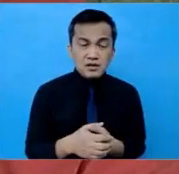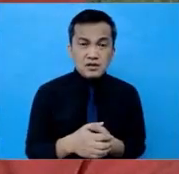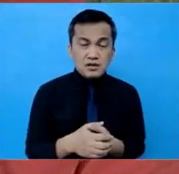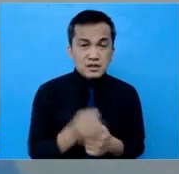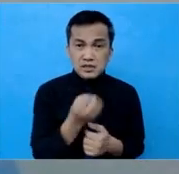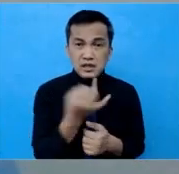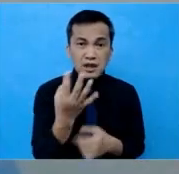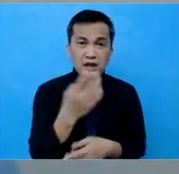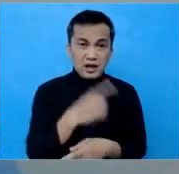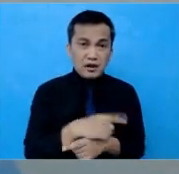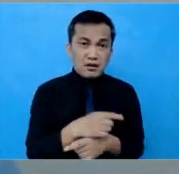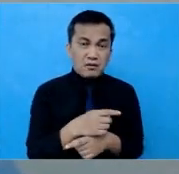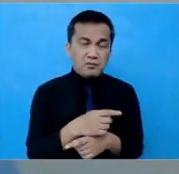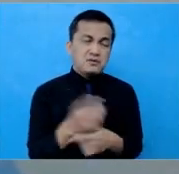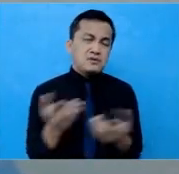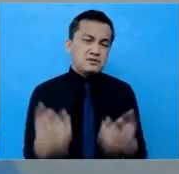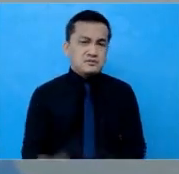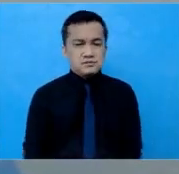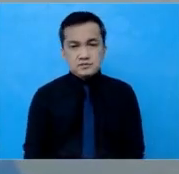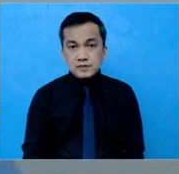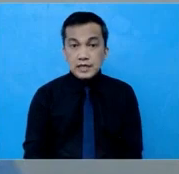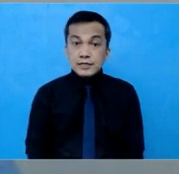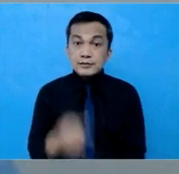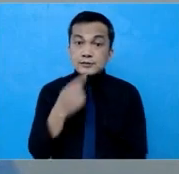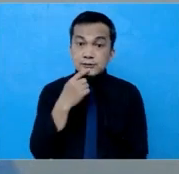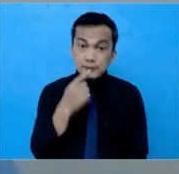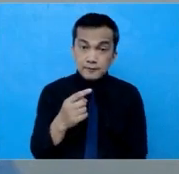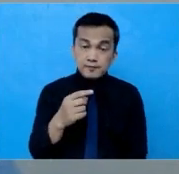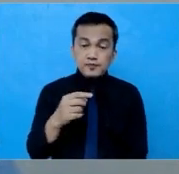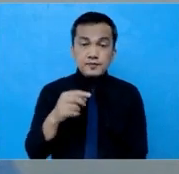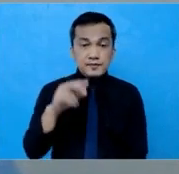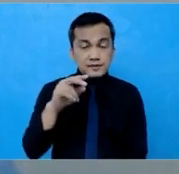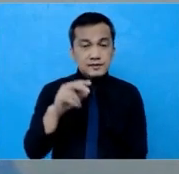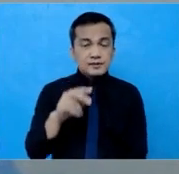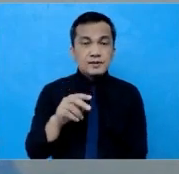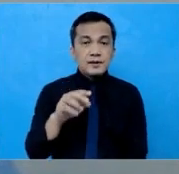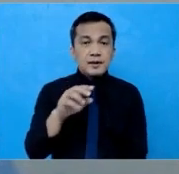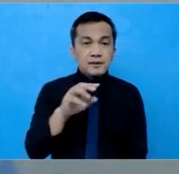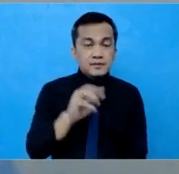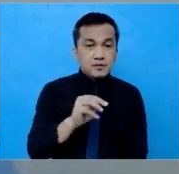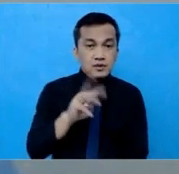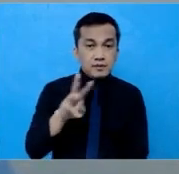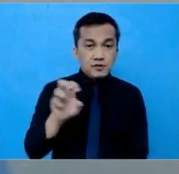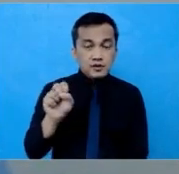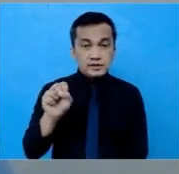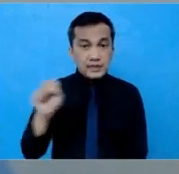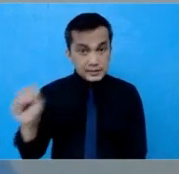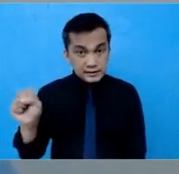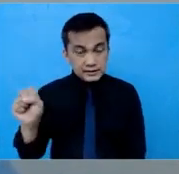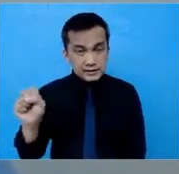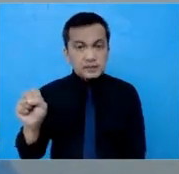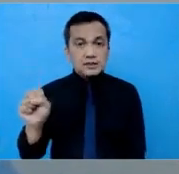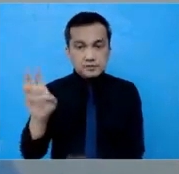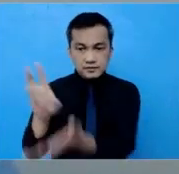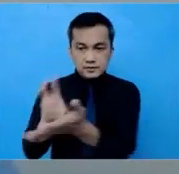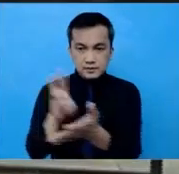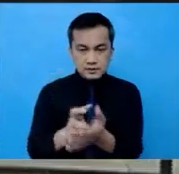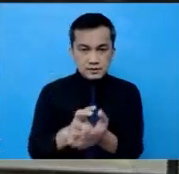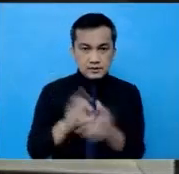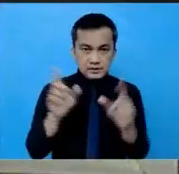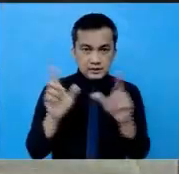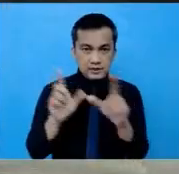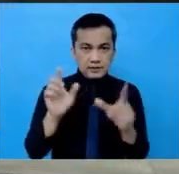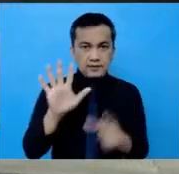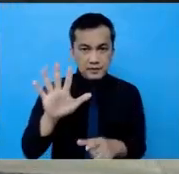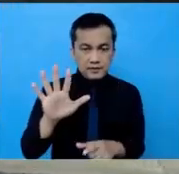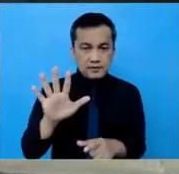din. Ayon sa Metropolitan Water Works and Sewerage System, mga lugar lang nasa ilalim ng Alert Level 5 at mga